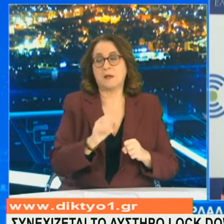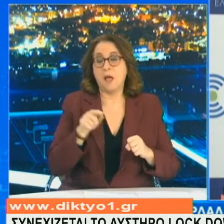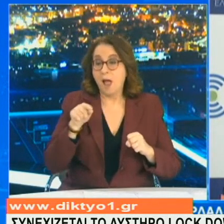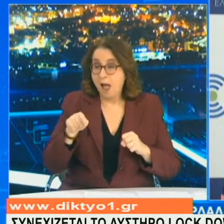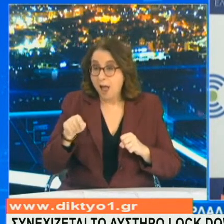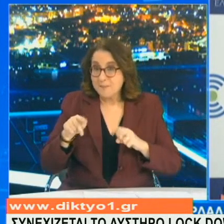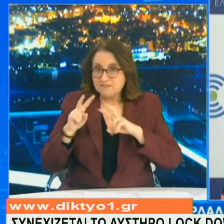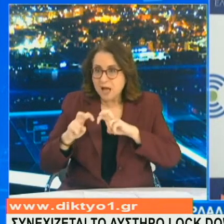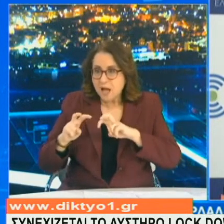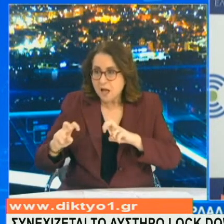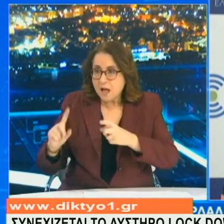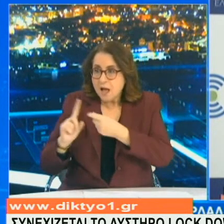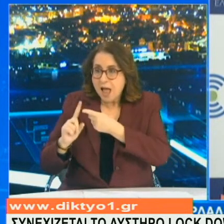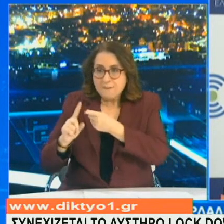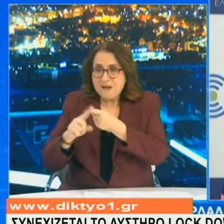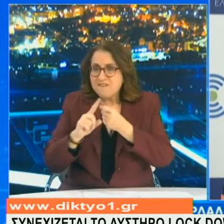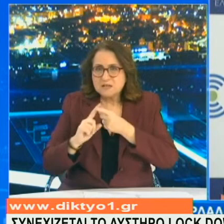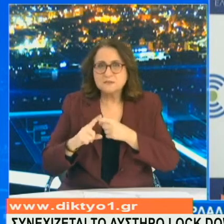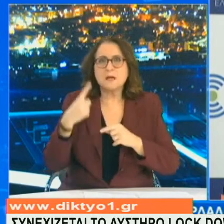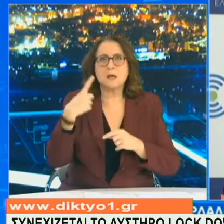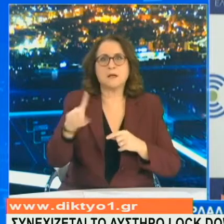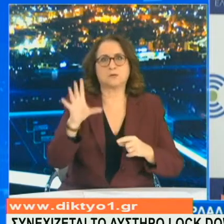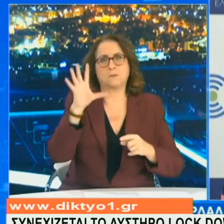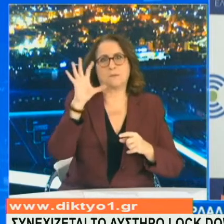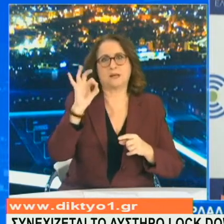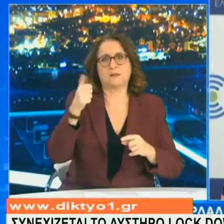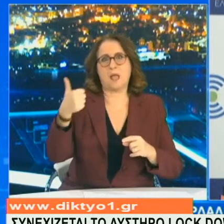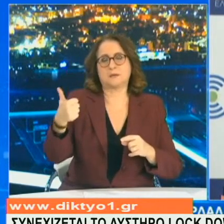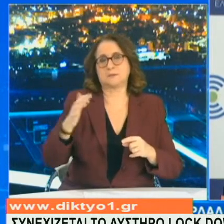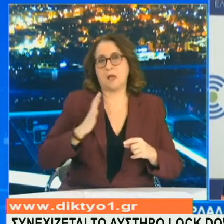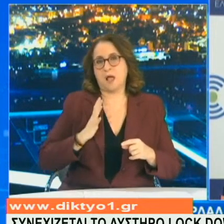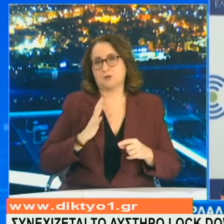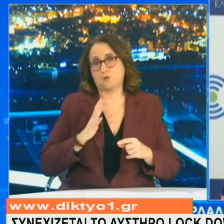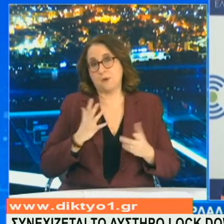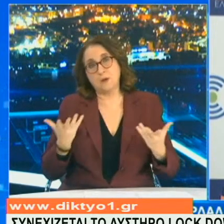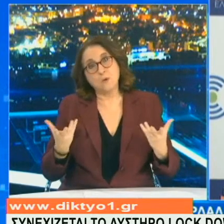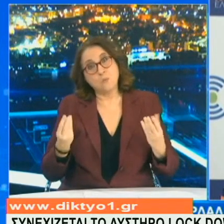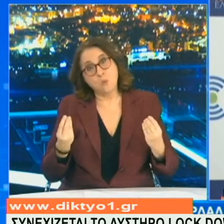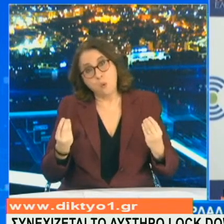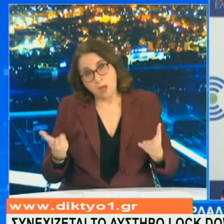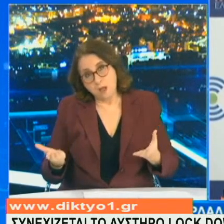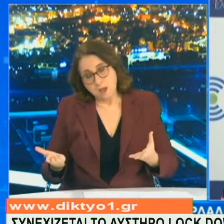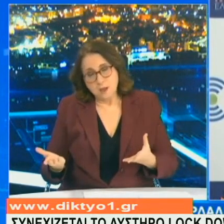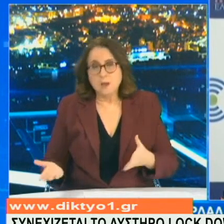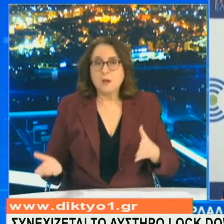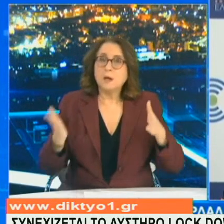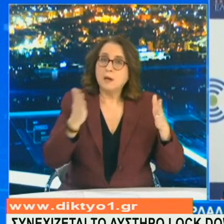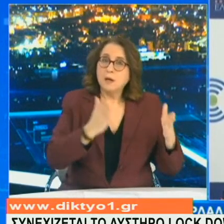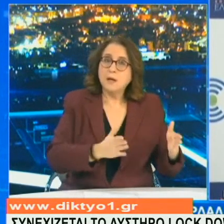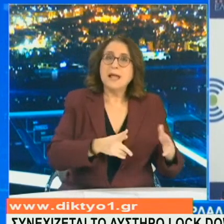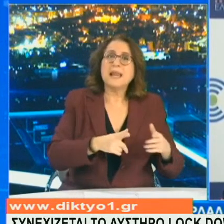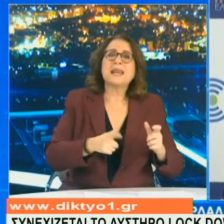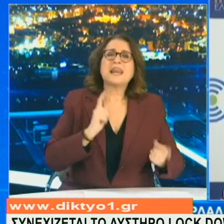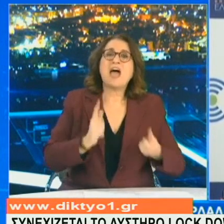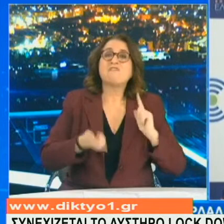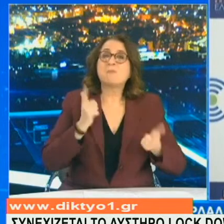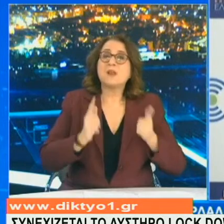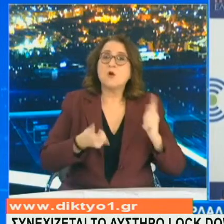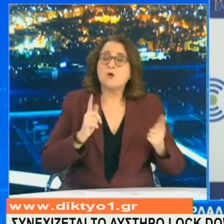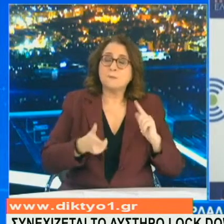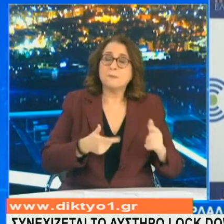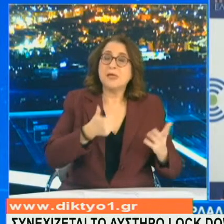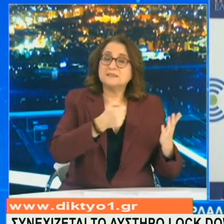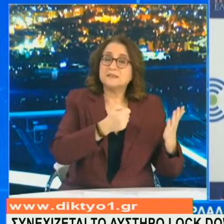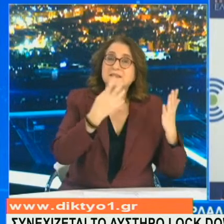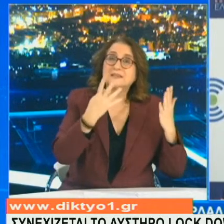οποίων εντοπίστηκαν 156 στενές επαφές. Επιπρόσθετα, πέρα από 14 κρούσματα στο Ναύπλιο και 10